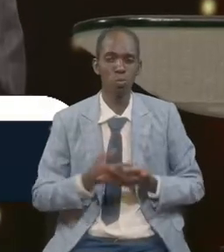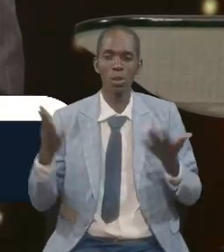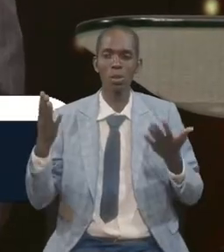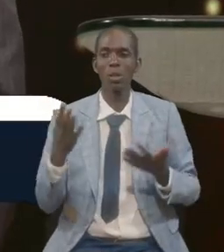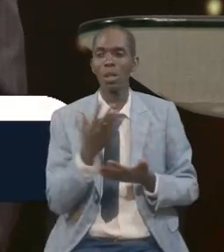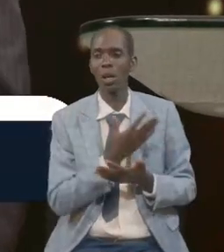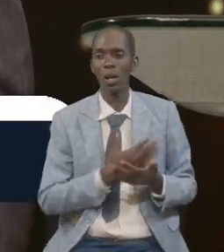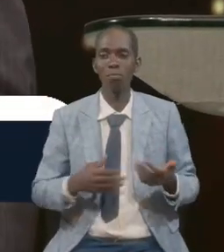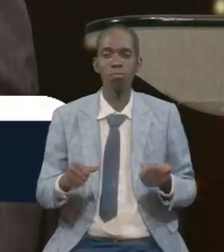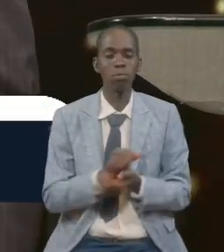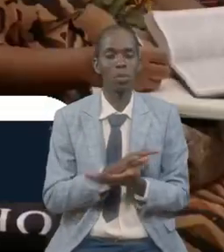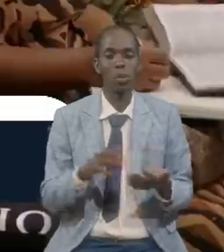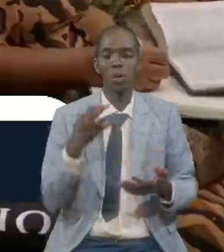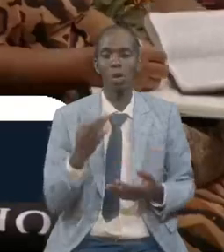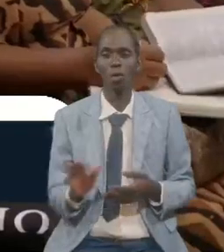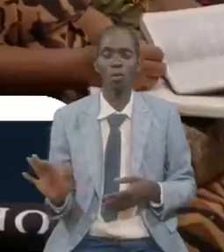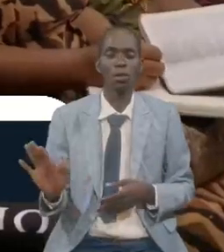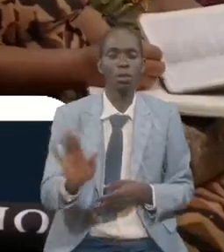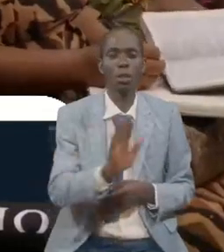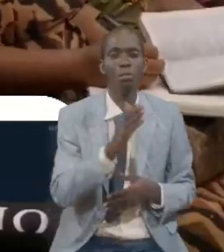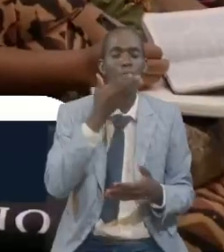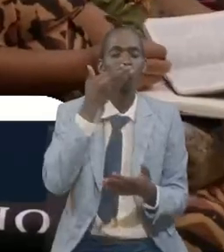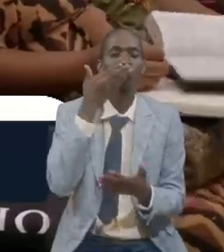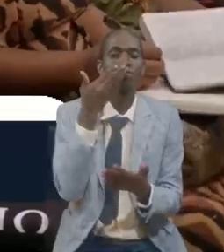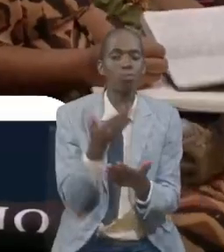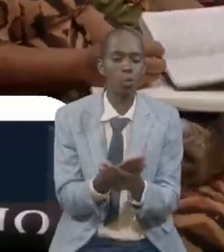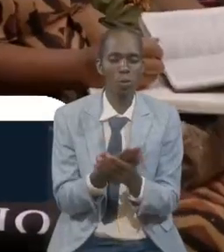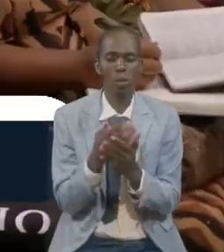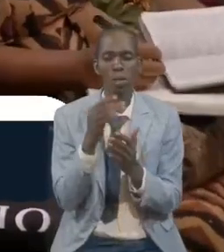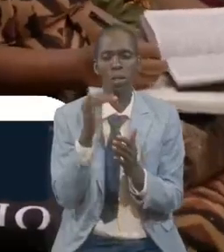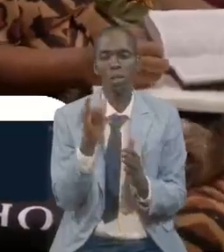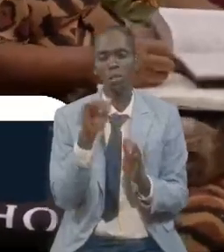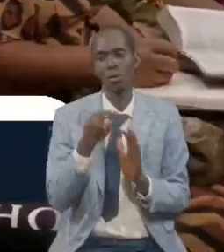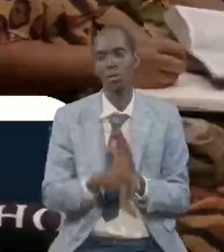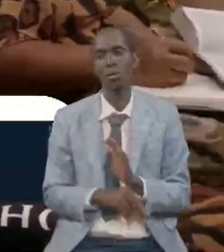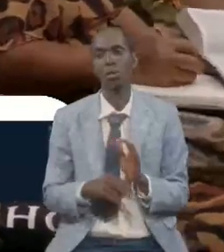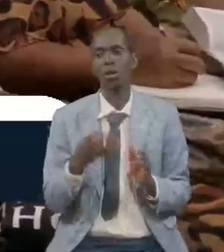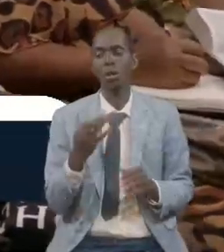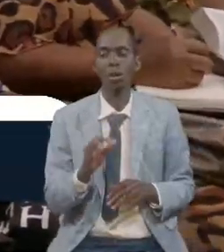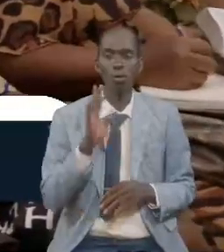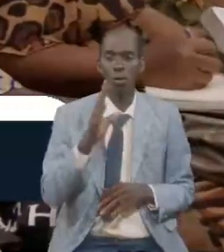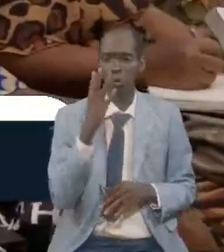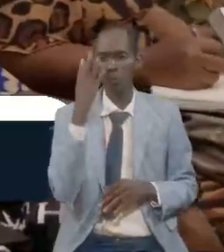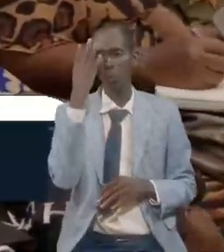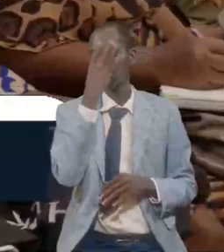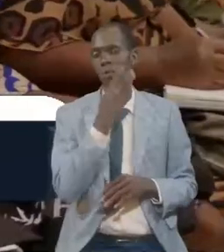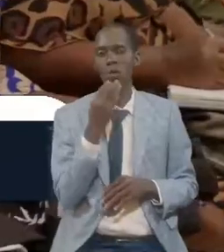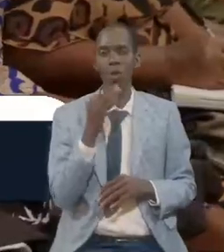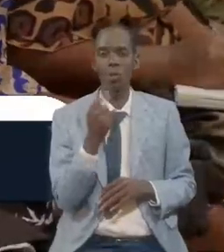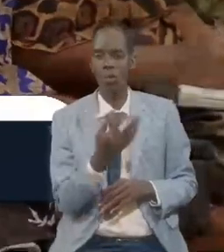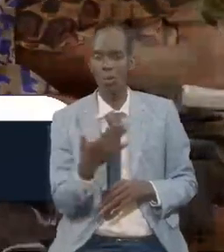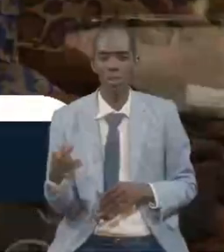et la destruction de leur beauté, de leur modèle, des